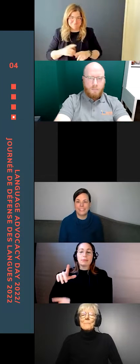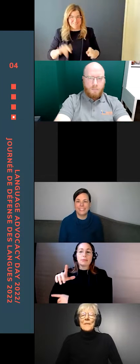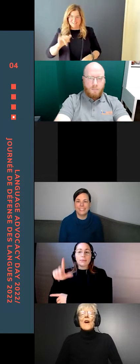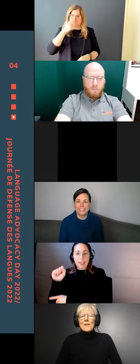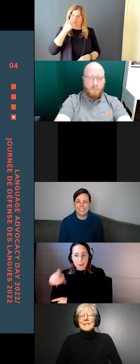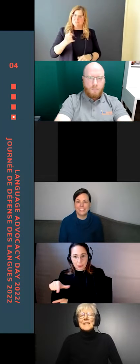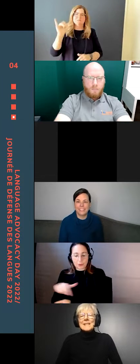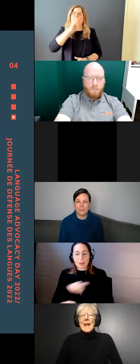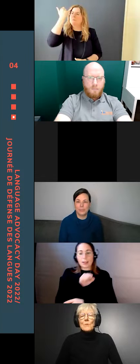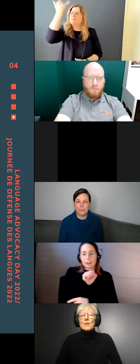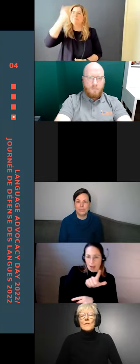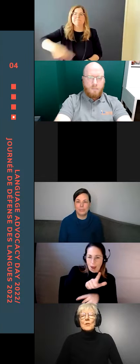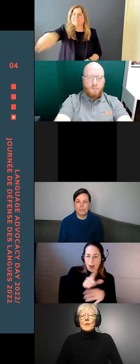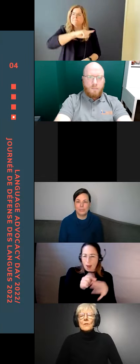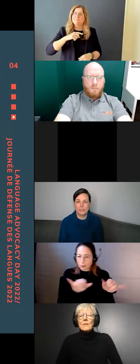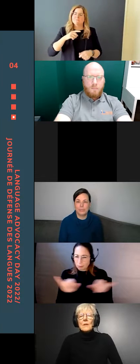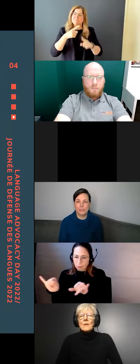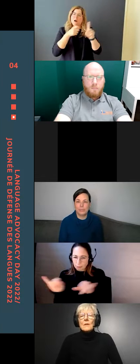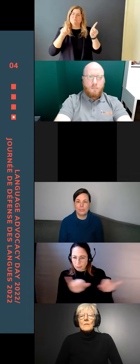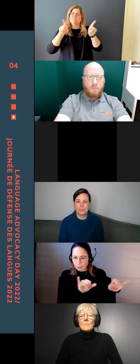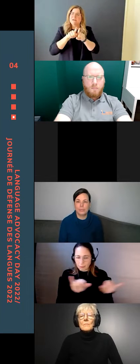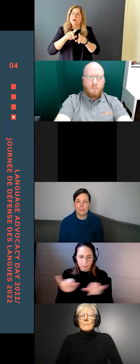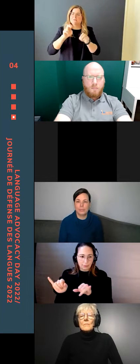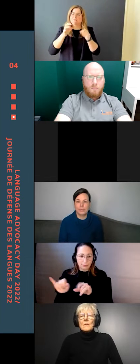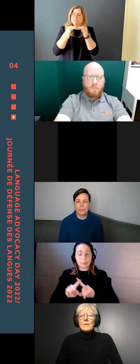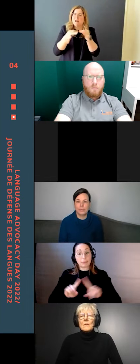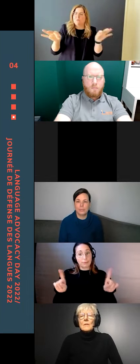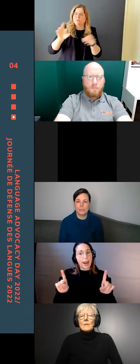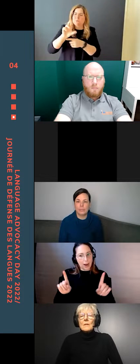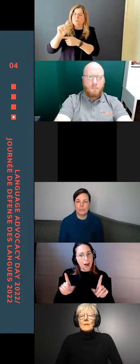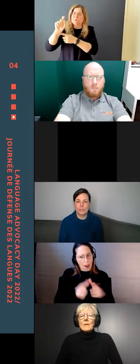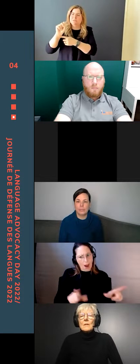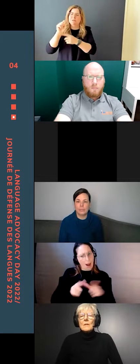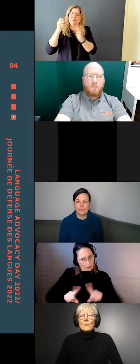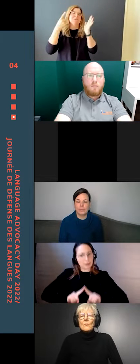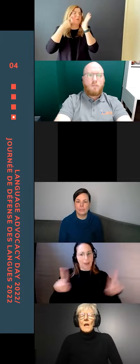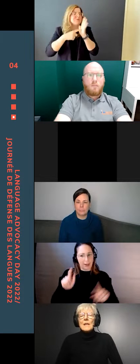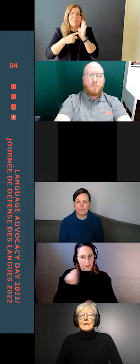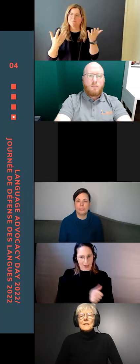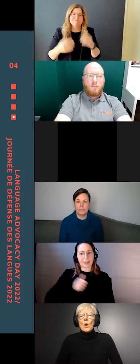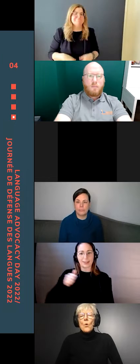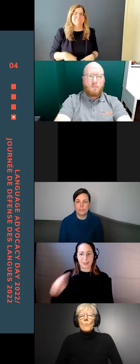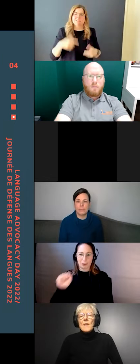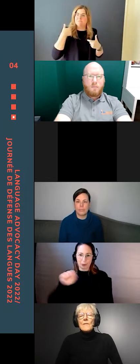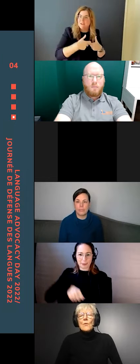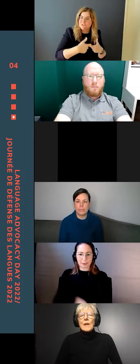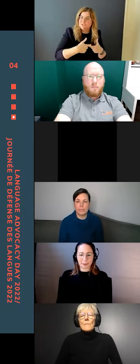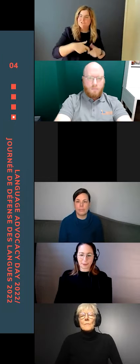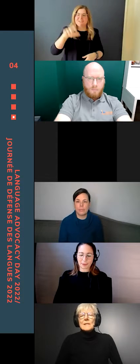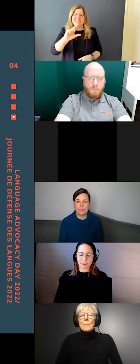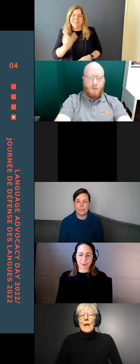Donc, ASL et ASQ, il y a des similarités, mais sont des langues différentes et distinctes.